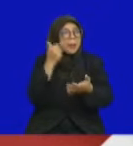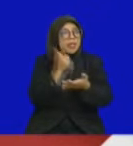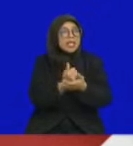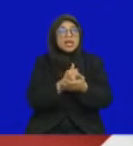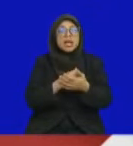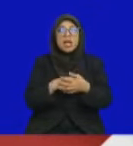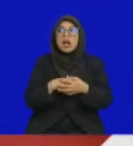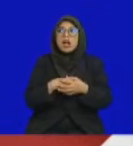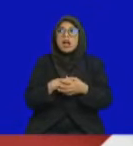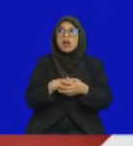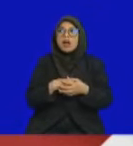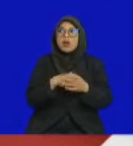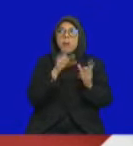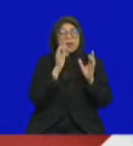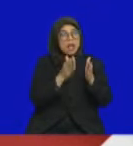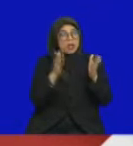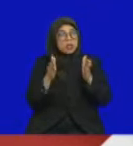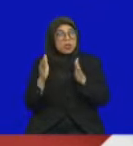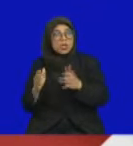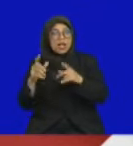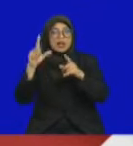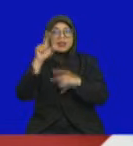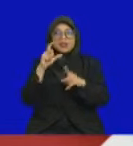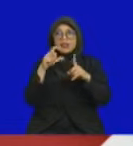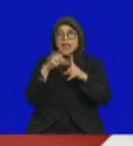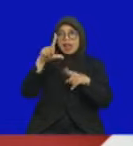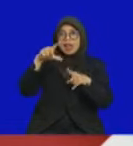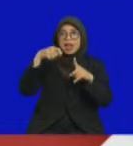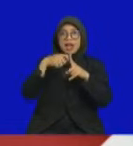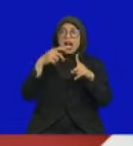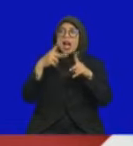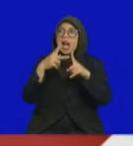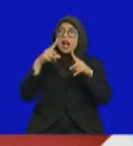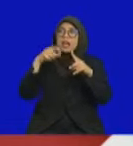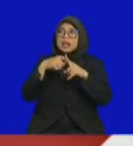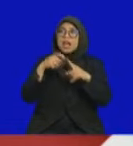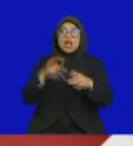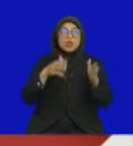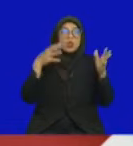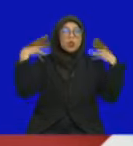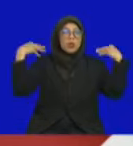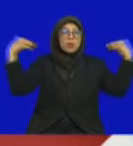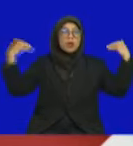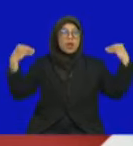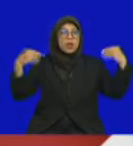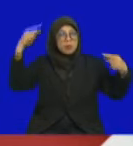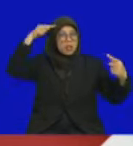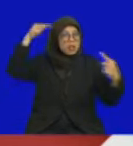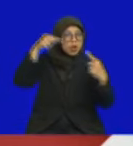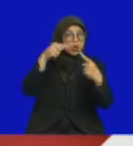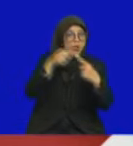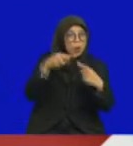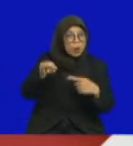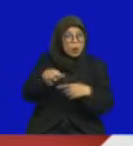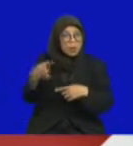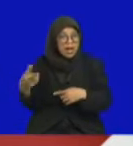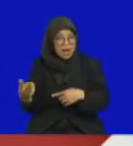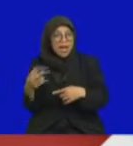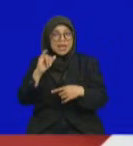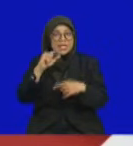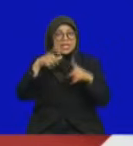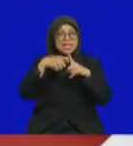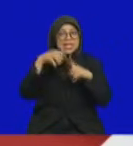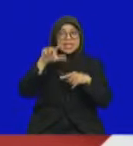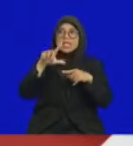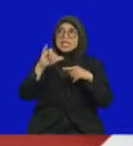lhk 12 tahun 2024 pasal 33 bahwa Gubernur wajib menyusun target mitigasi perubahan iklim provinsi Oleh karena itu